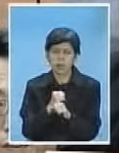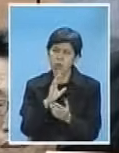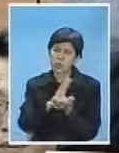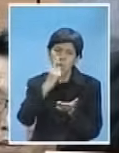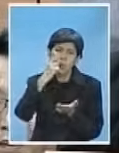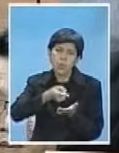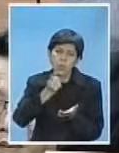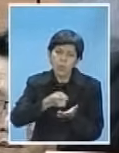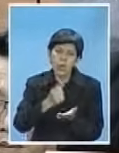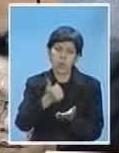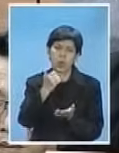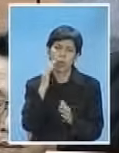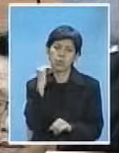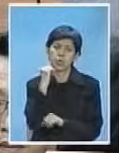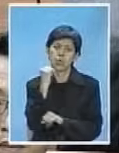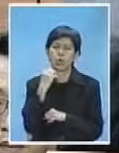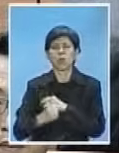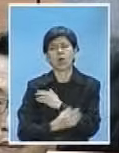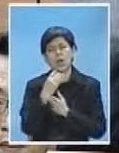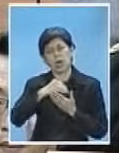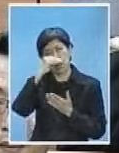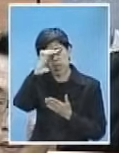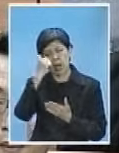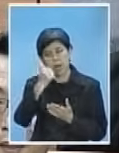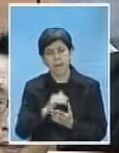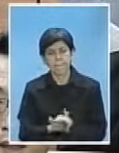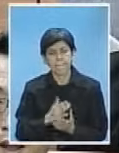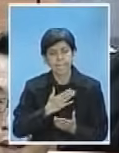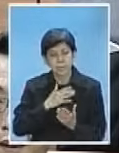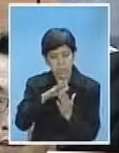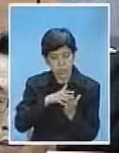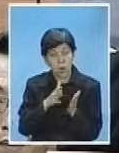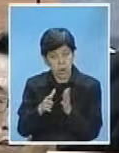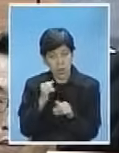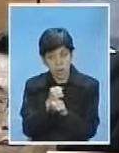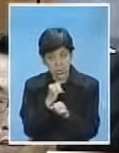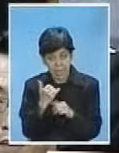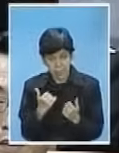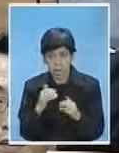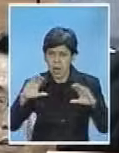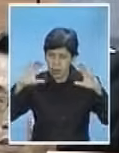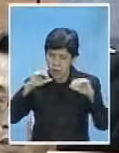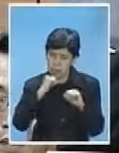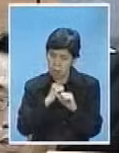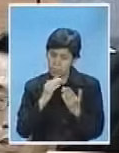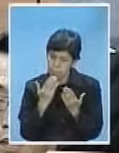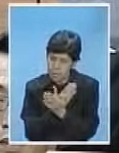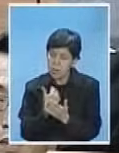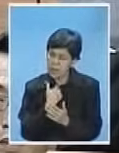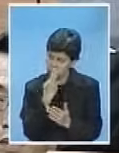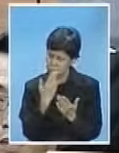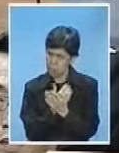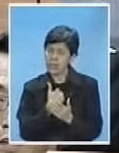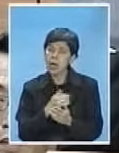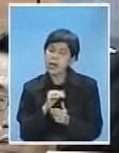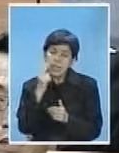ทุนเดิมให้เด็กยากจนได้มีโอกาสกู้ยืมเรียนอันนี้เป็นนโยบายที่เห็นว่ารัฐบาลกำลังจะเปลี่ยนชัดเจนข้อ